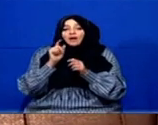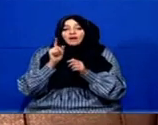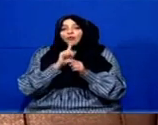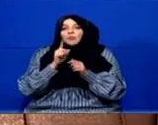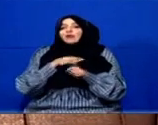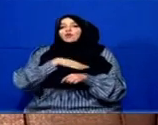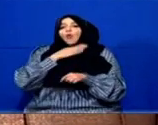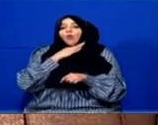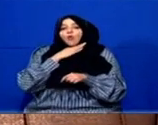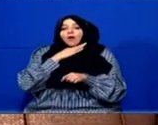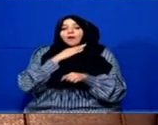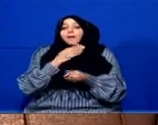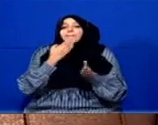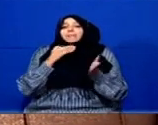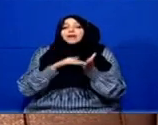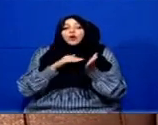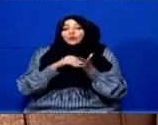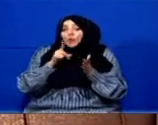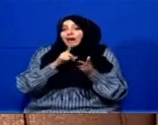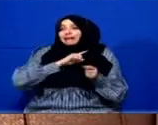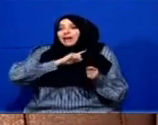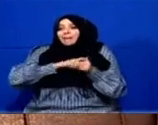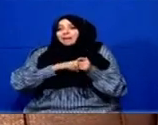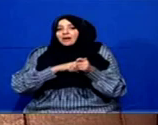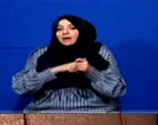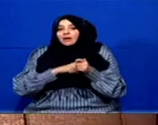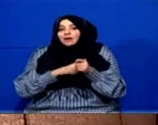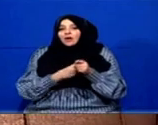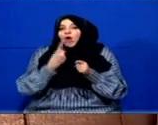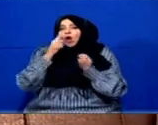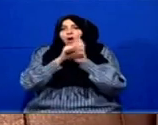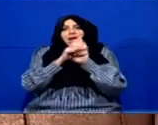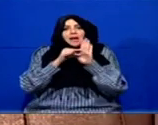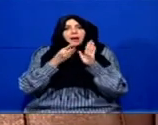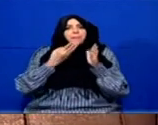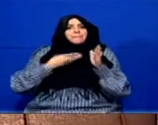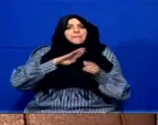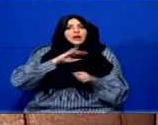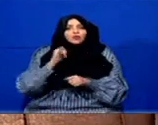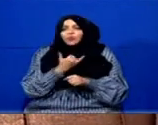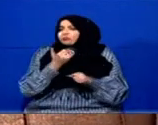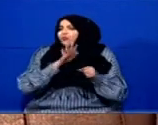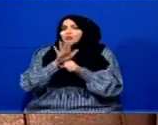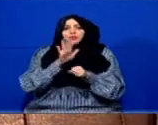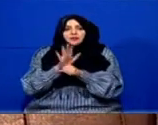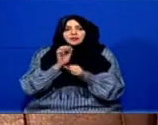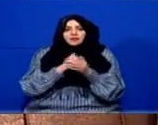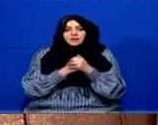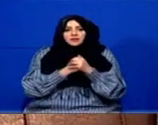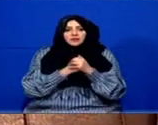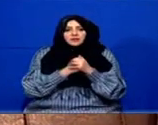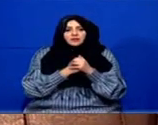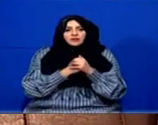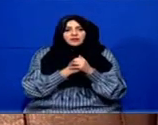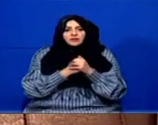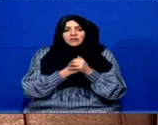تنكسريش افضل اذا كان طاقتك انت تستوعي بالتحفيظ ايه واحده في النهار تكفي اي وحده في النهار معانا في في شهر